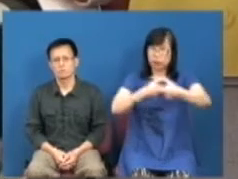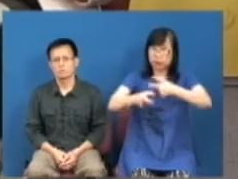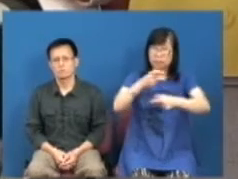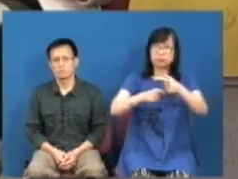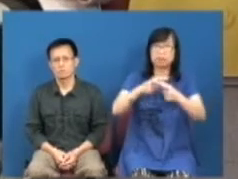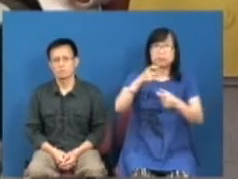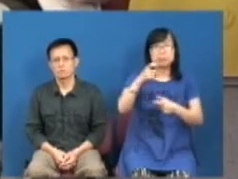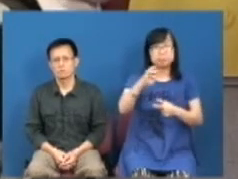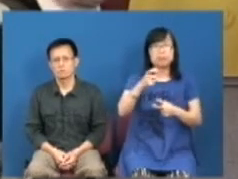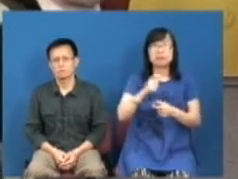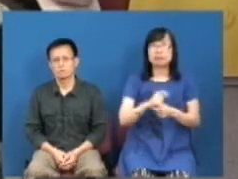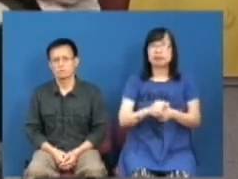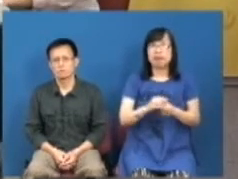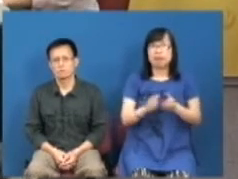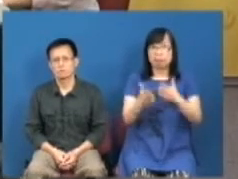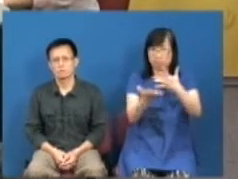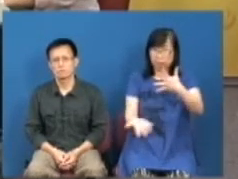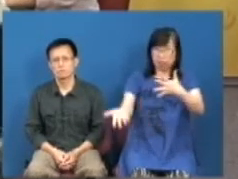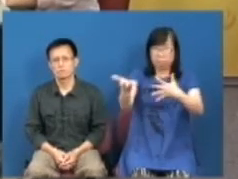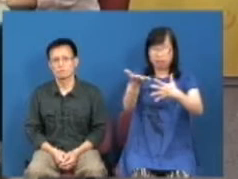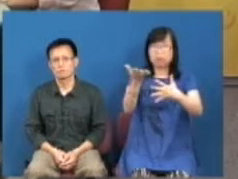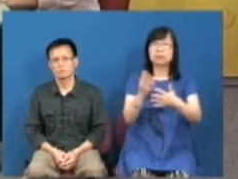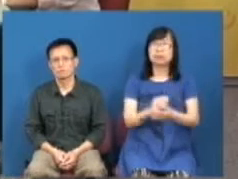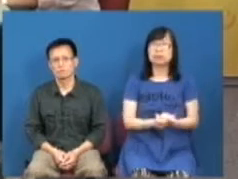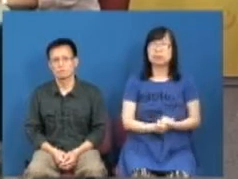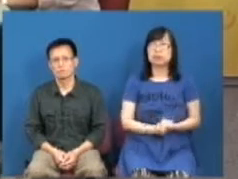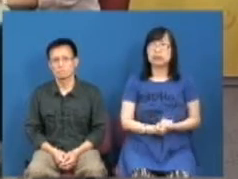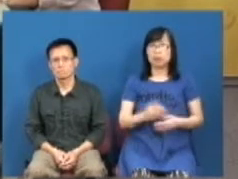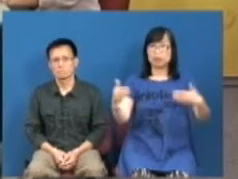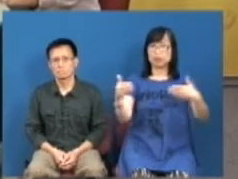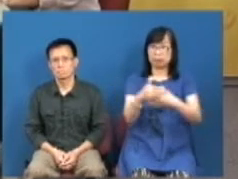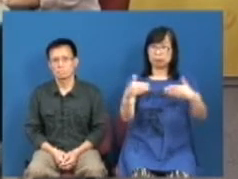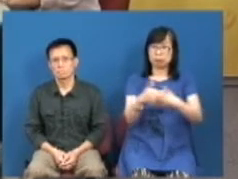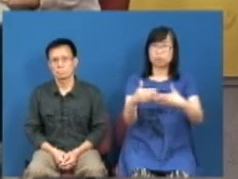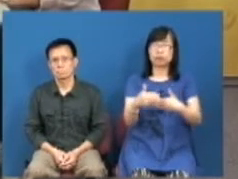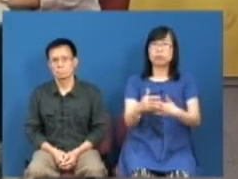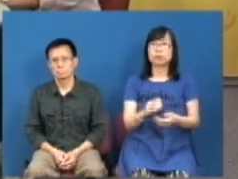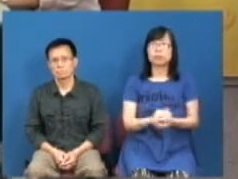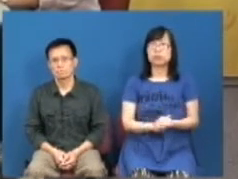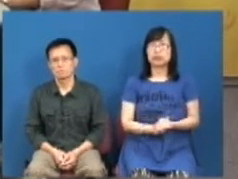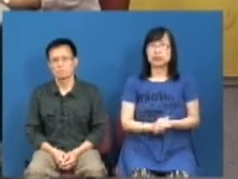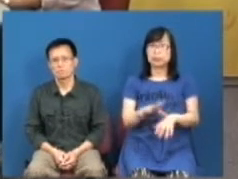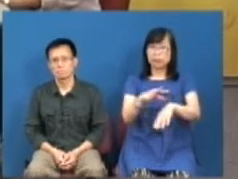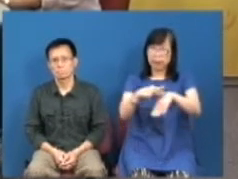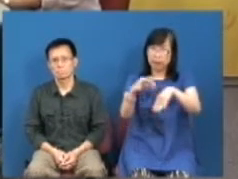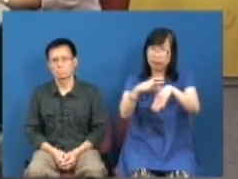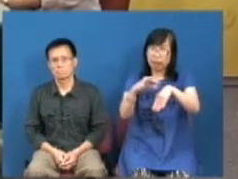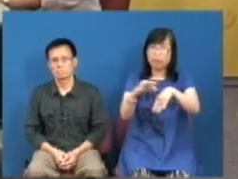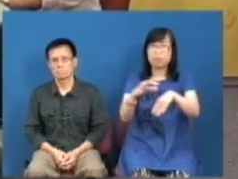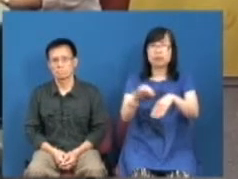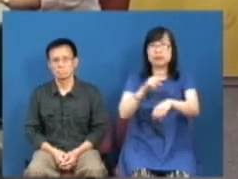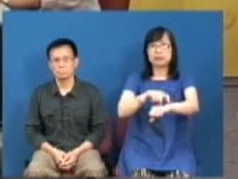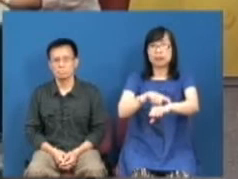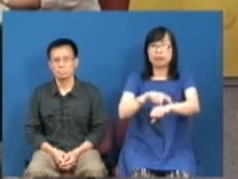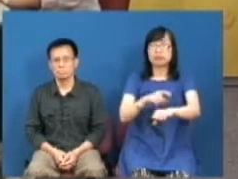價值咧，係會大大提升喎，係嘛？即係大家個交通嗰方面，如果真係能夠慳到時間、節省咗，咁你就真